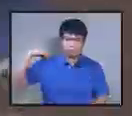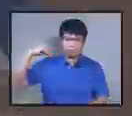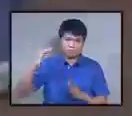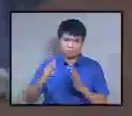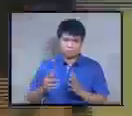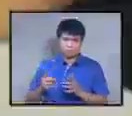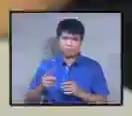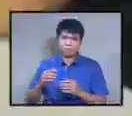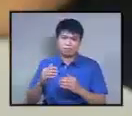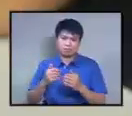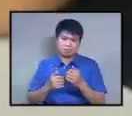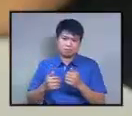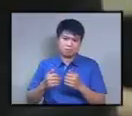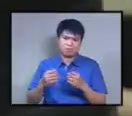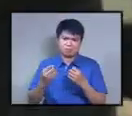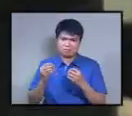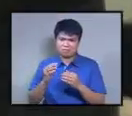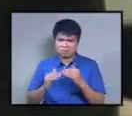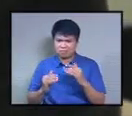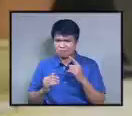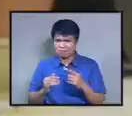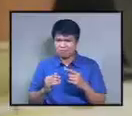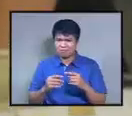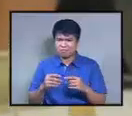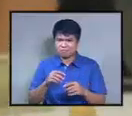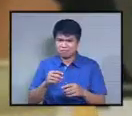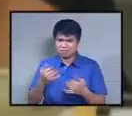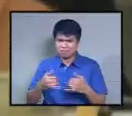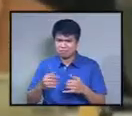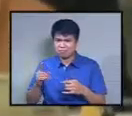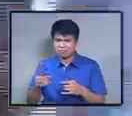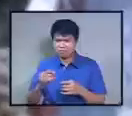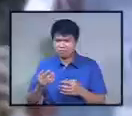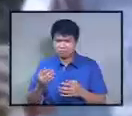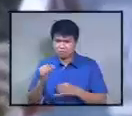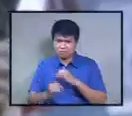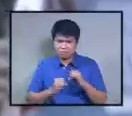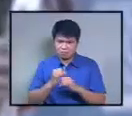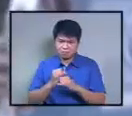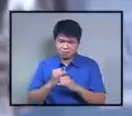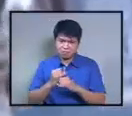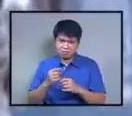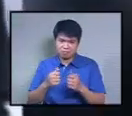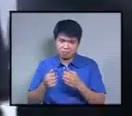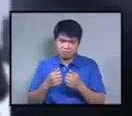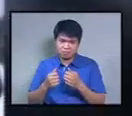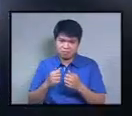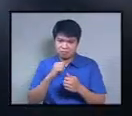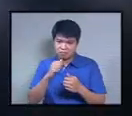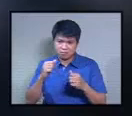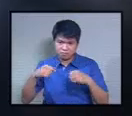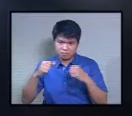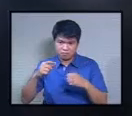atleta. At noong 2013, nung nanalo siya sa isang prestigyosong international contest, dahil hindi nagkasundo ang POC at PSC, wala